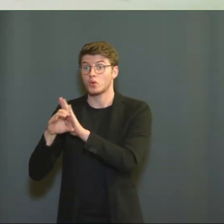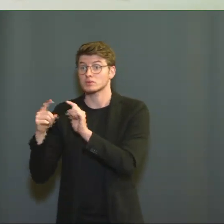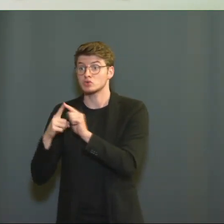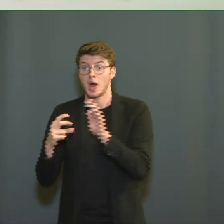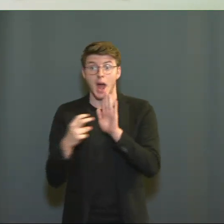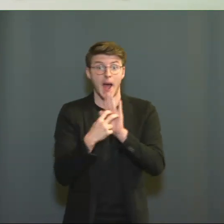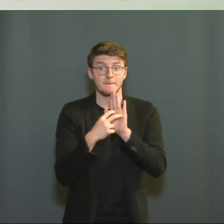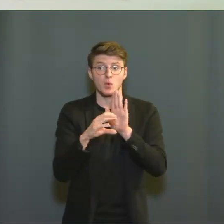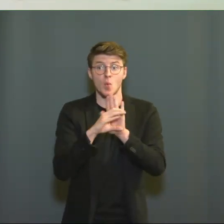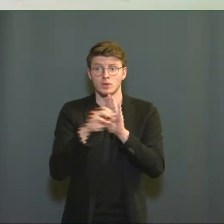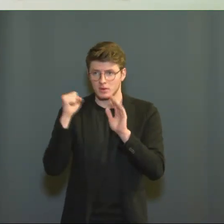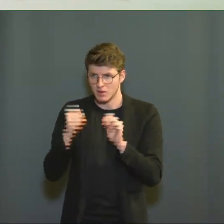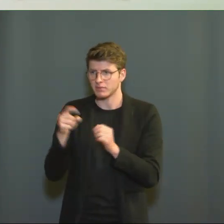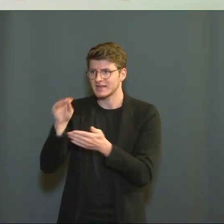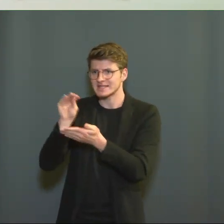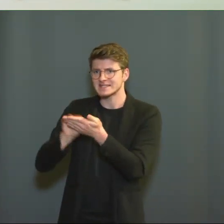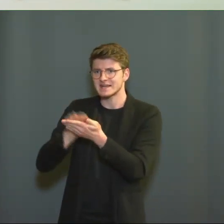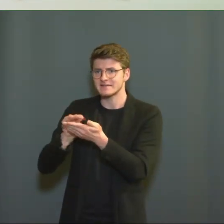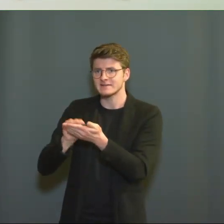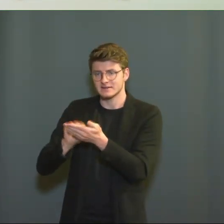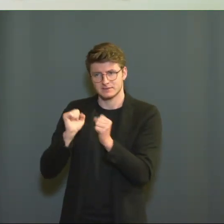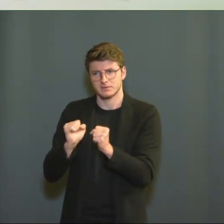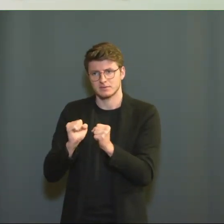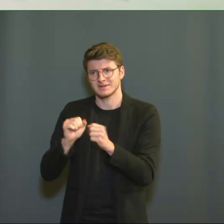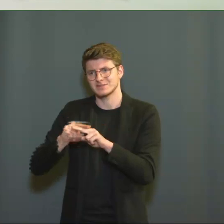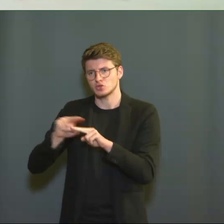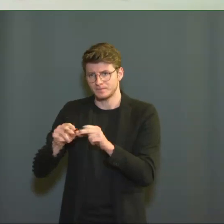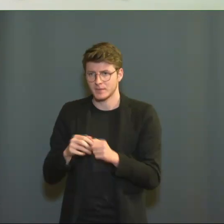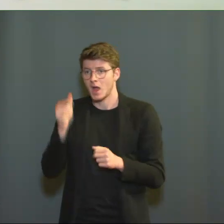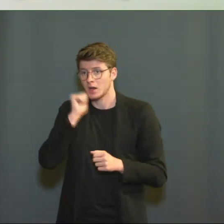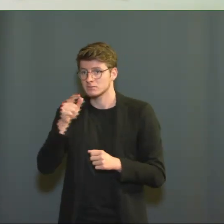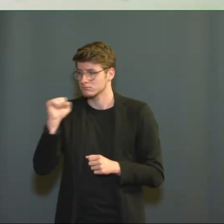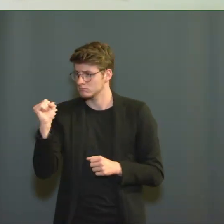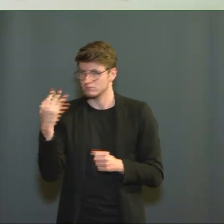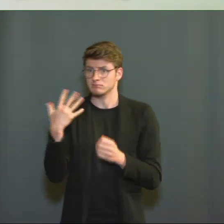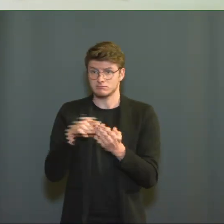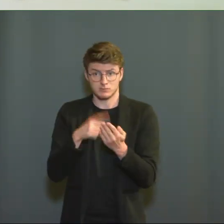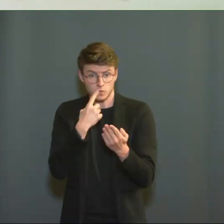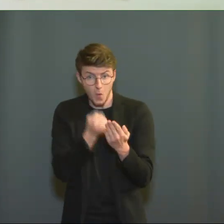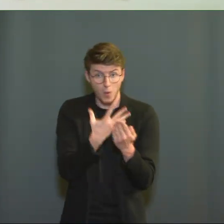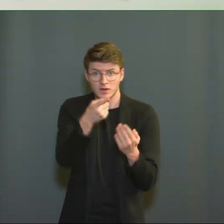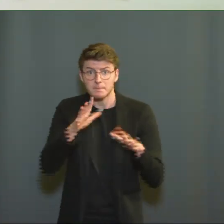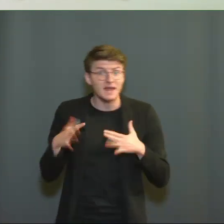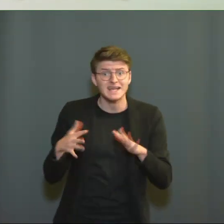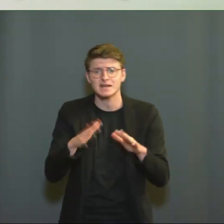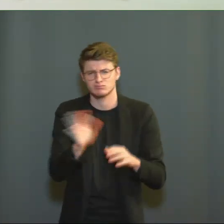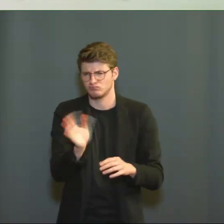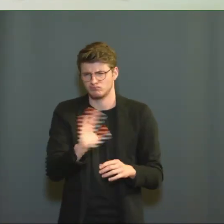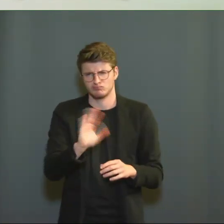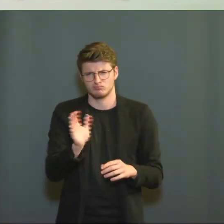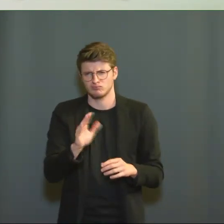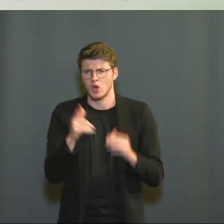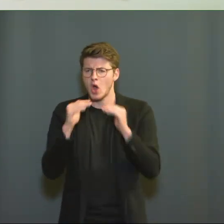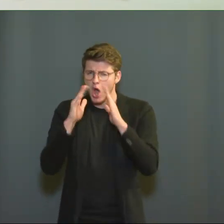registreren. Paniek is niet nodig als u een rood scherm krijgt. Uw huisarts of het